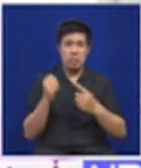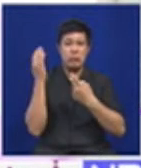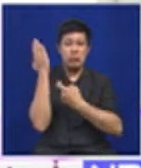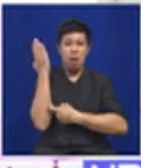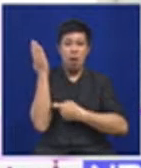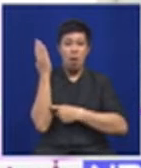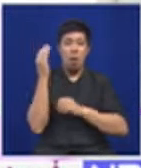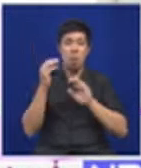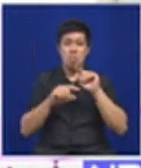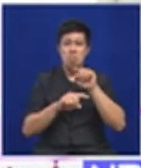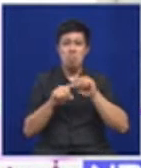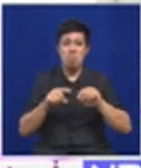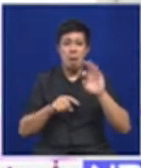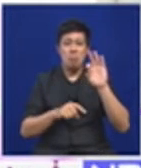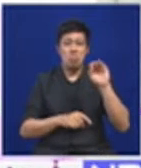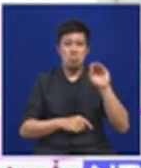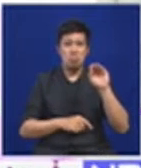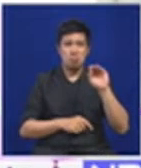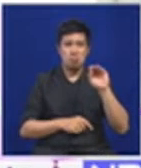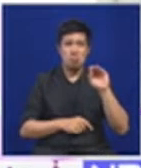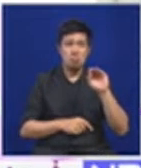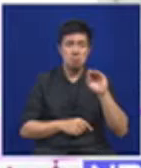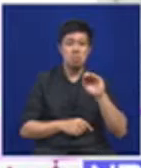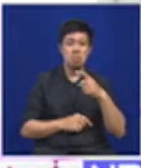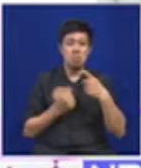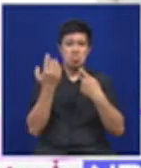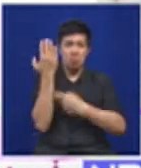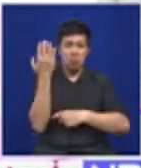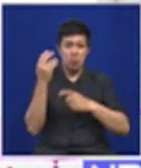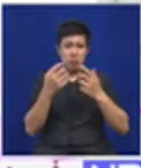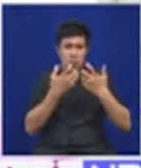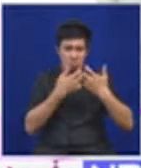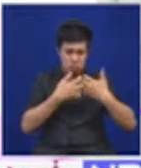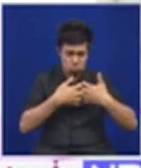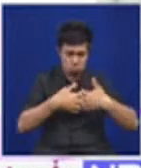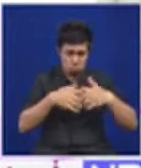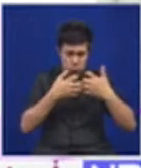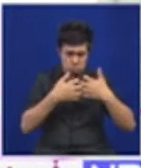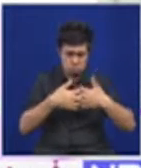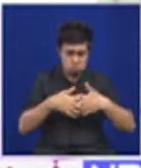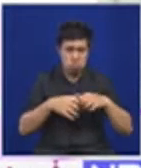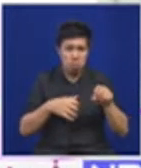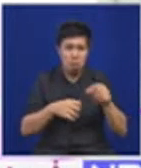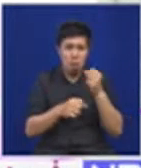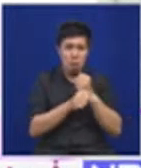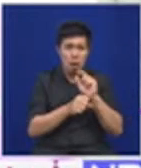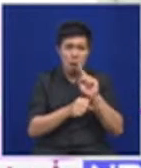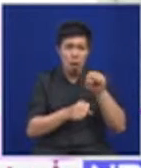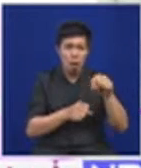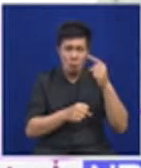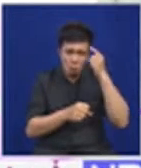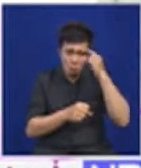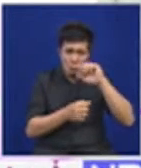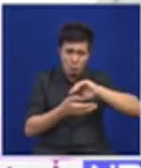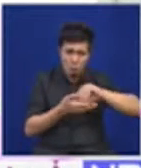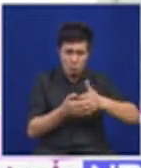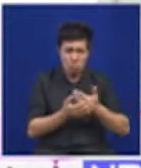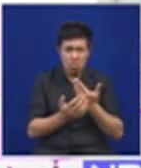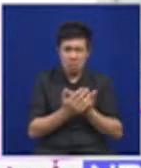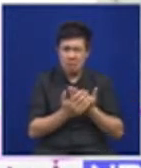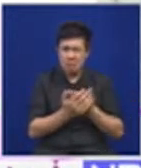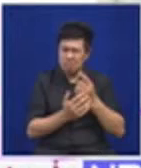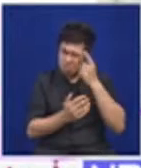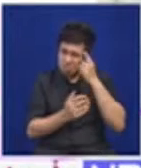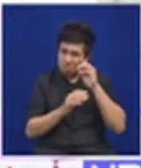เกือบ 90% เป็นยางก้อนถ้วยนะครับดังนั้นในโรงงานที่มีอยู่ทุกวันนี้เนี่ยชาวบ้านเขารู้แล้วว่ายางก้อนถ้วยเนี่ยราคาจริงๆ